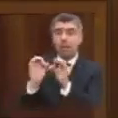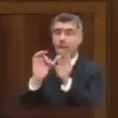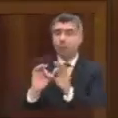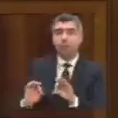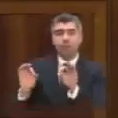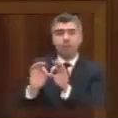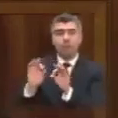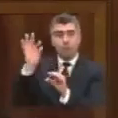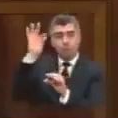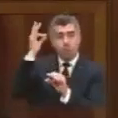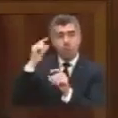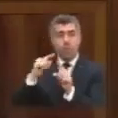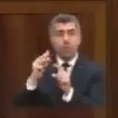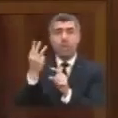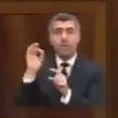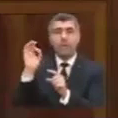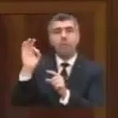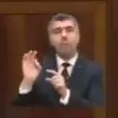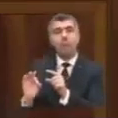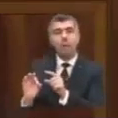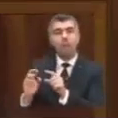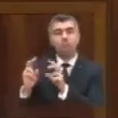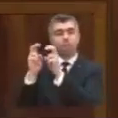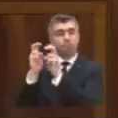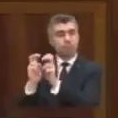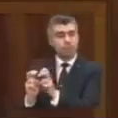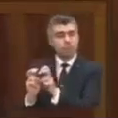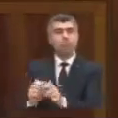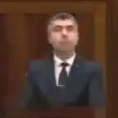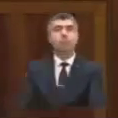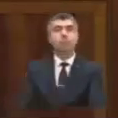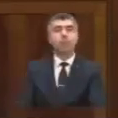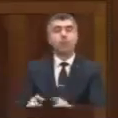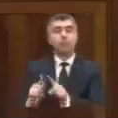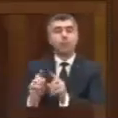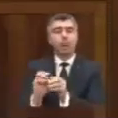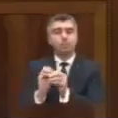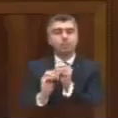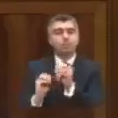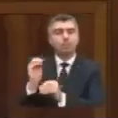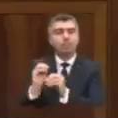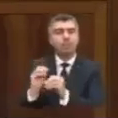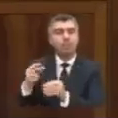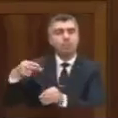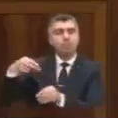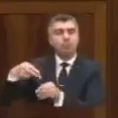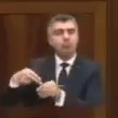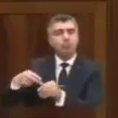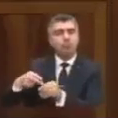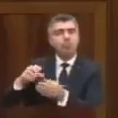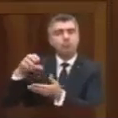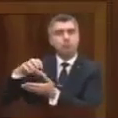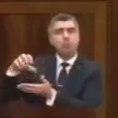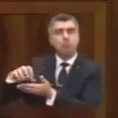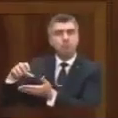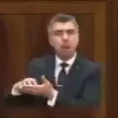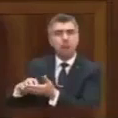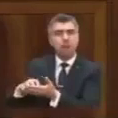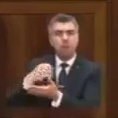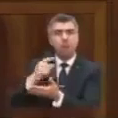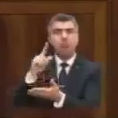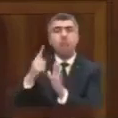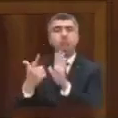انها 30% انخفضت. إذا نحن بالمقارنة نحن الأعلى في الأثمنة ديال المحروقات اللي خديتو عدد من الدول، حنا جبنا 17